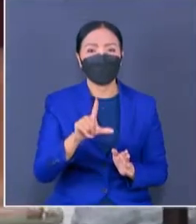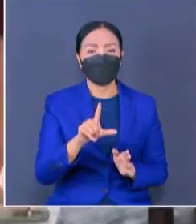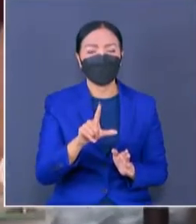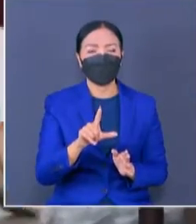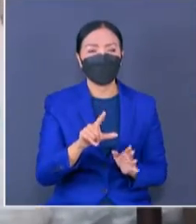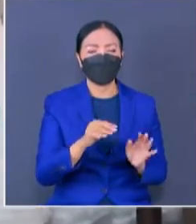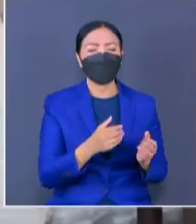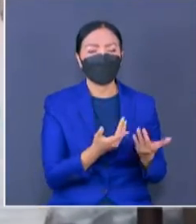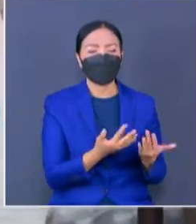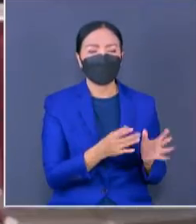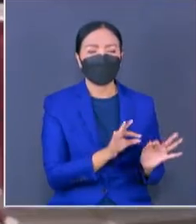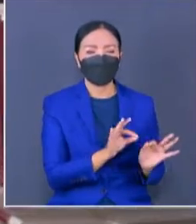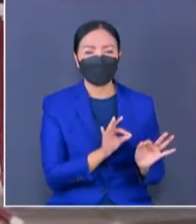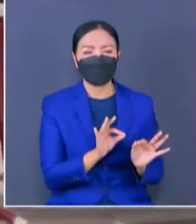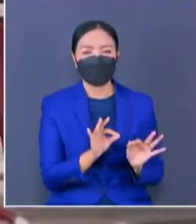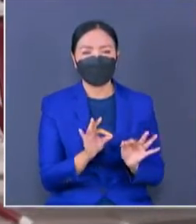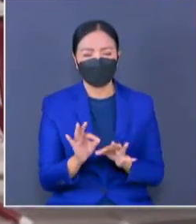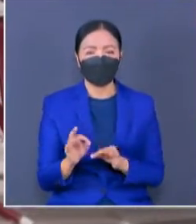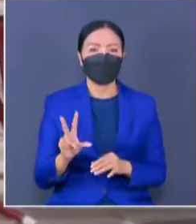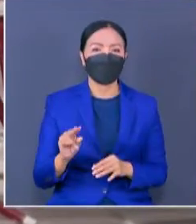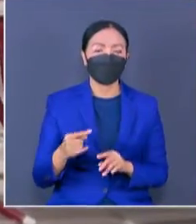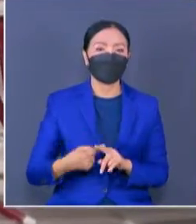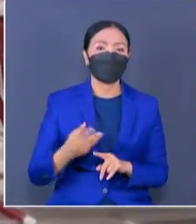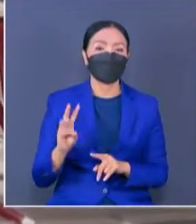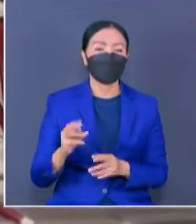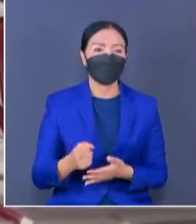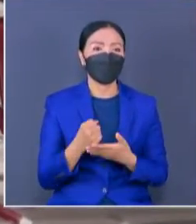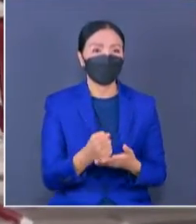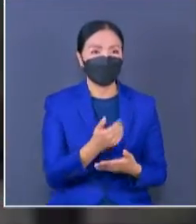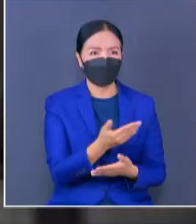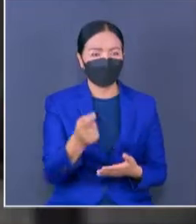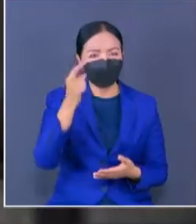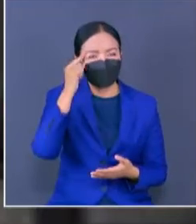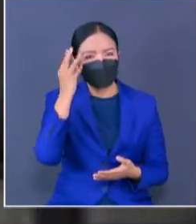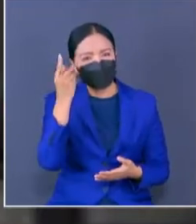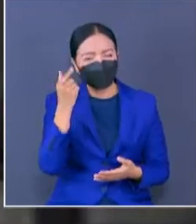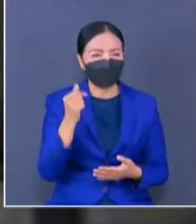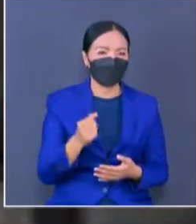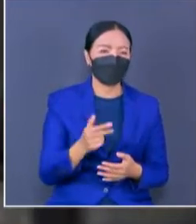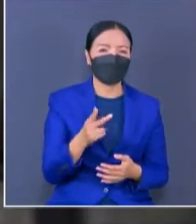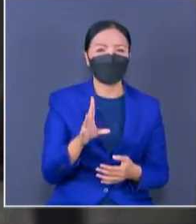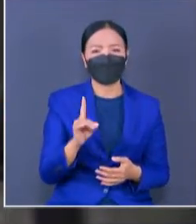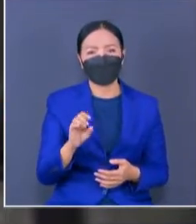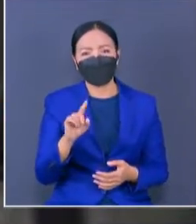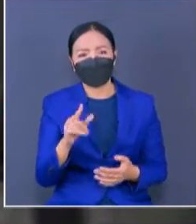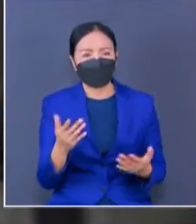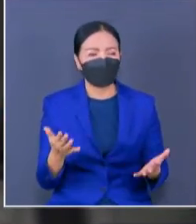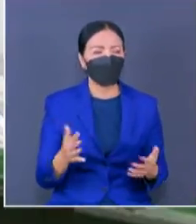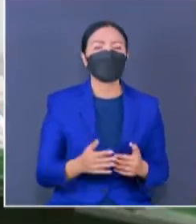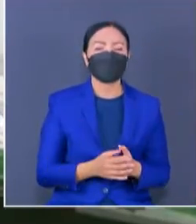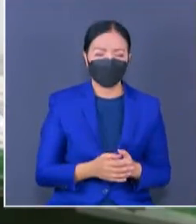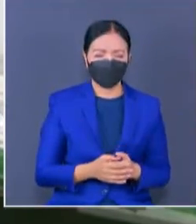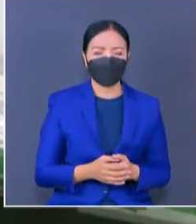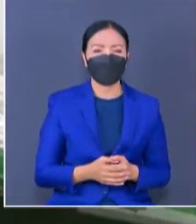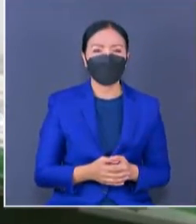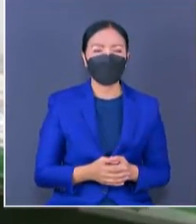นถึงวันที่30มิถุนายนนี้ค่ะจะได้ช่วยไม่ให้ลูกหนี้ต้องกังวลเรื่องคดีความแล้วก็ขานรับนโยบายรัฐบาล